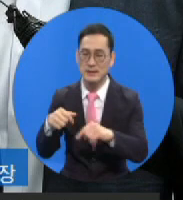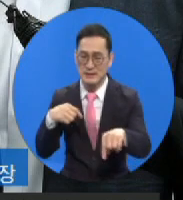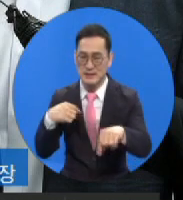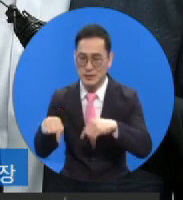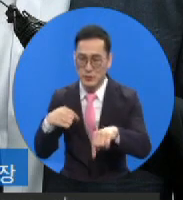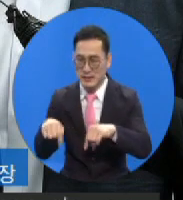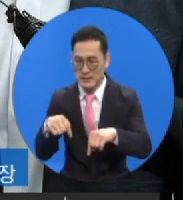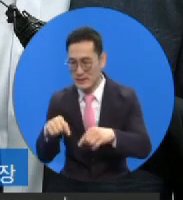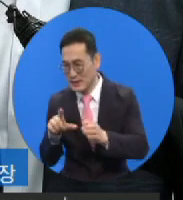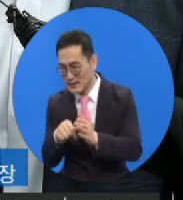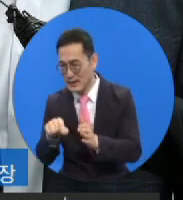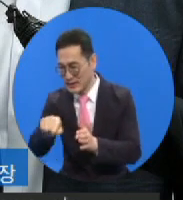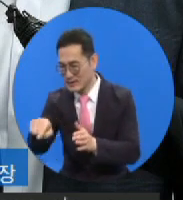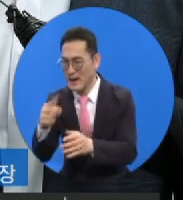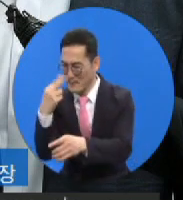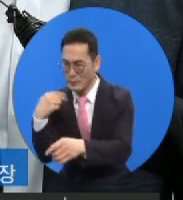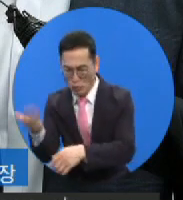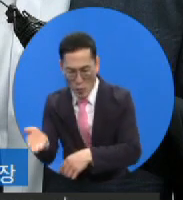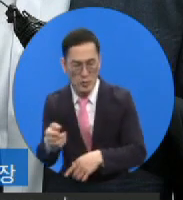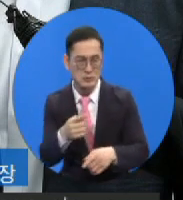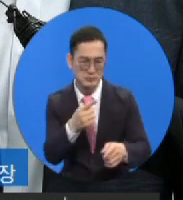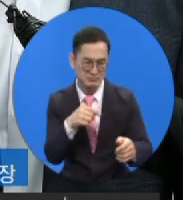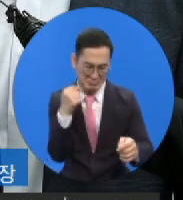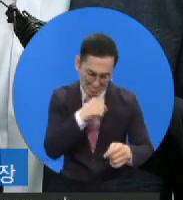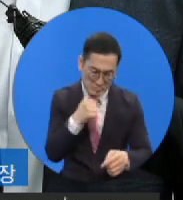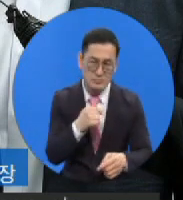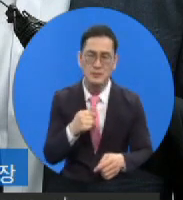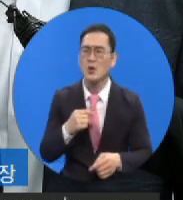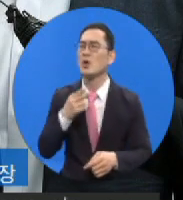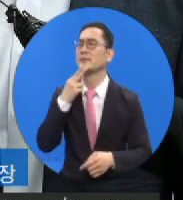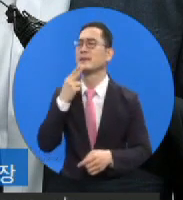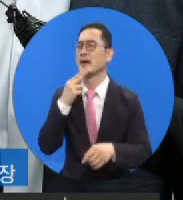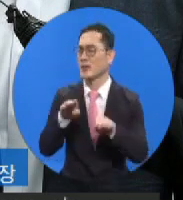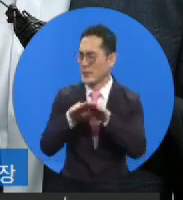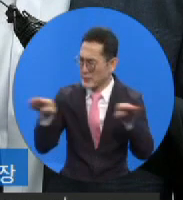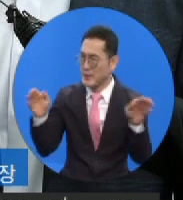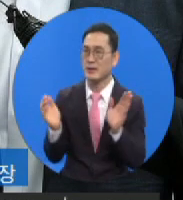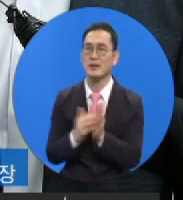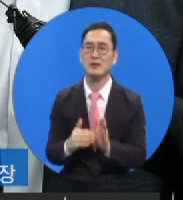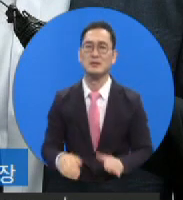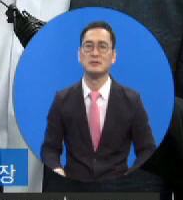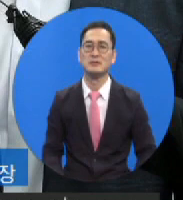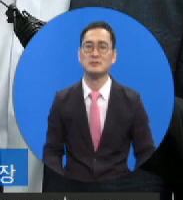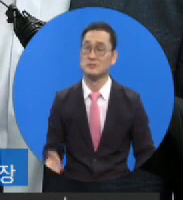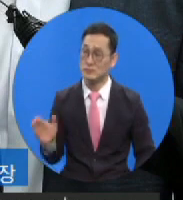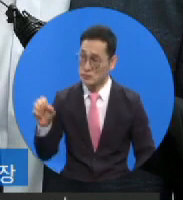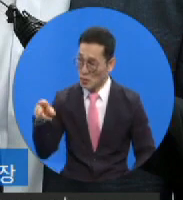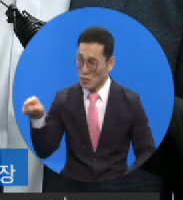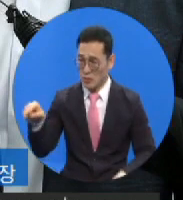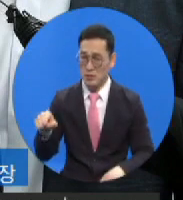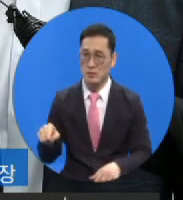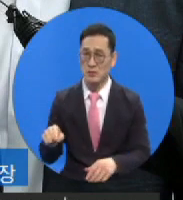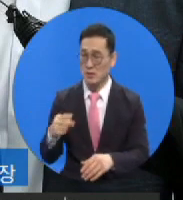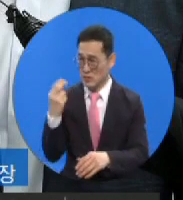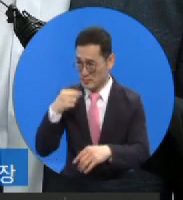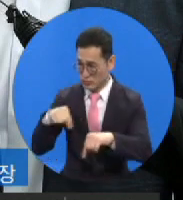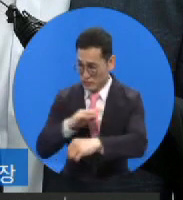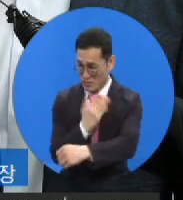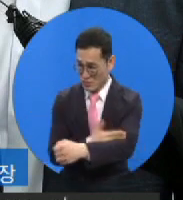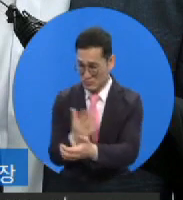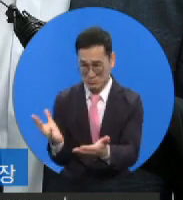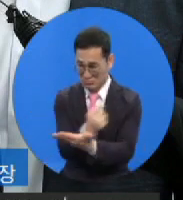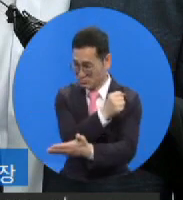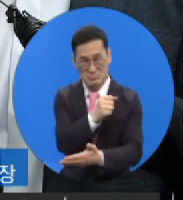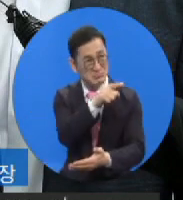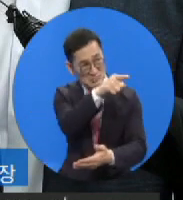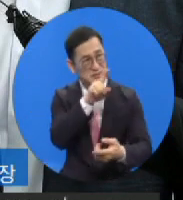진척됐다. 장관의 지휘권은 제한적으로 행사돼야 한다. 이렇게 밝혔습니다. 정치가 검찰을 덮어버렸다. 법과